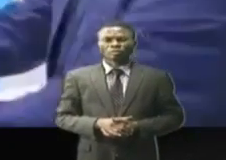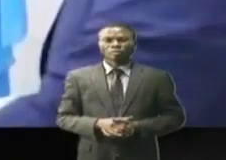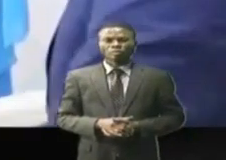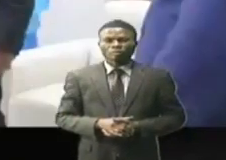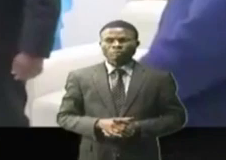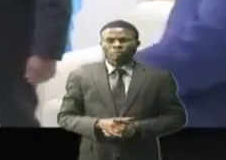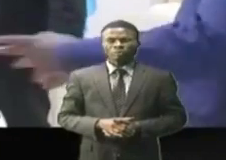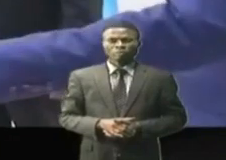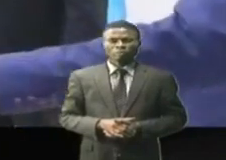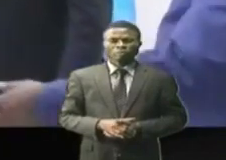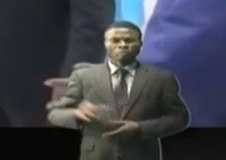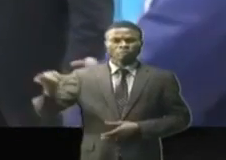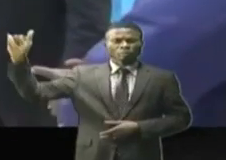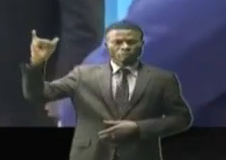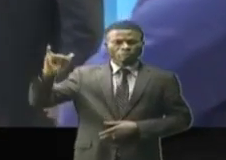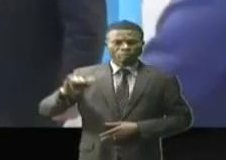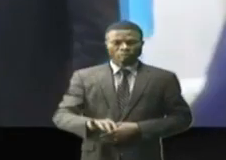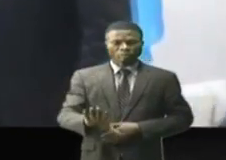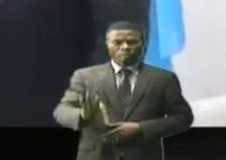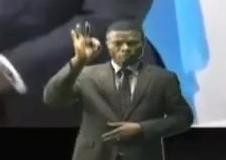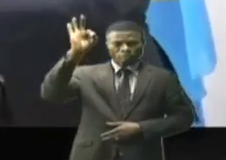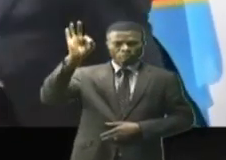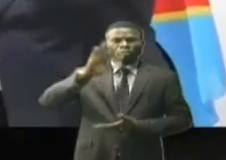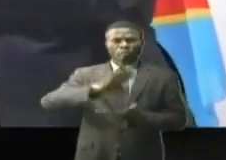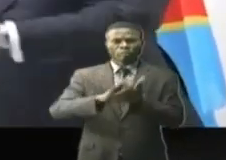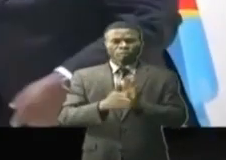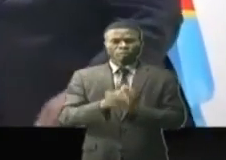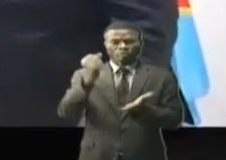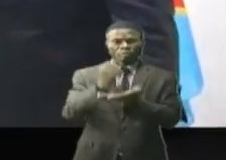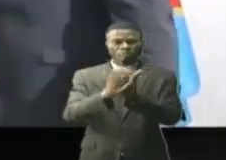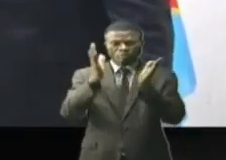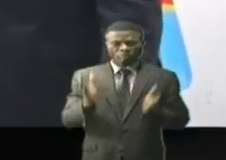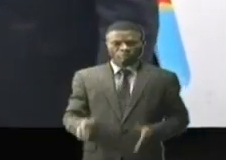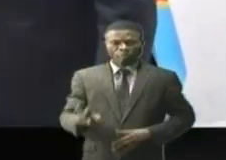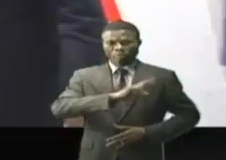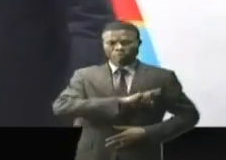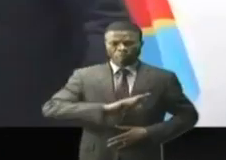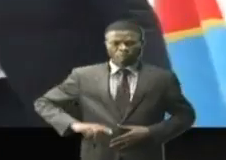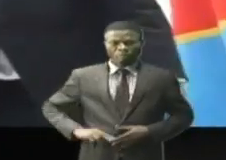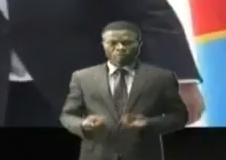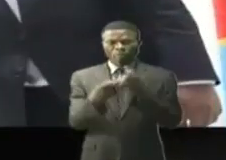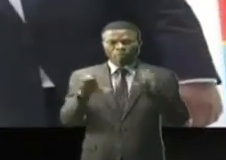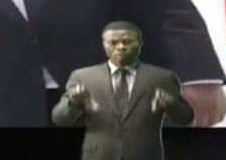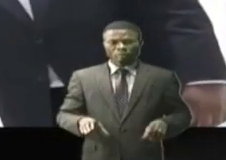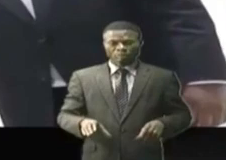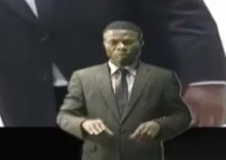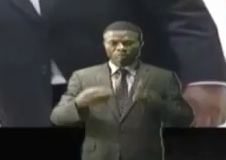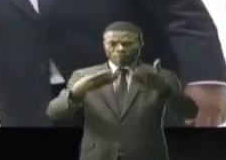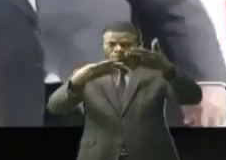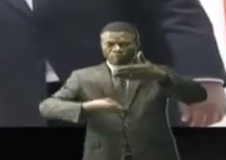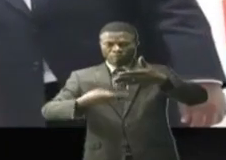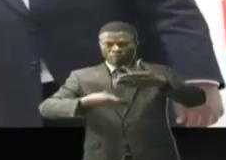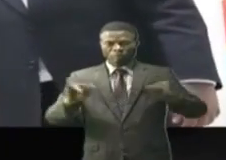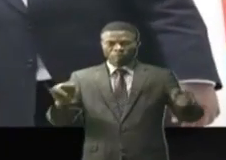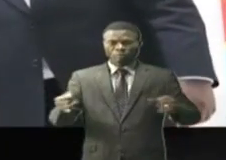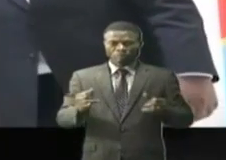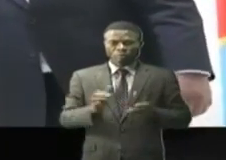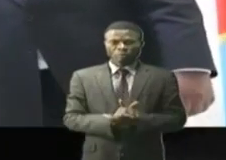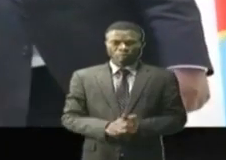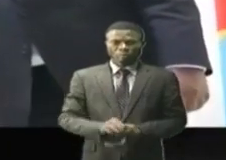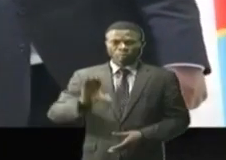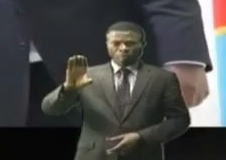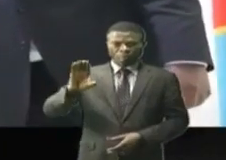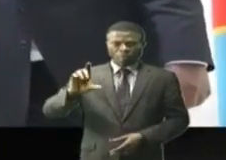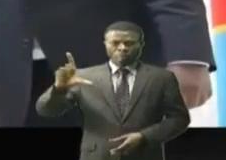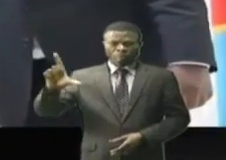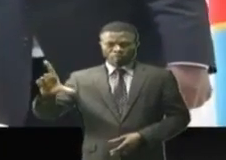Désigné après tirage au sort comme ambassadeur de la République démocratique du Congo au 9e Jeu de la Francophonie, Claude Makelele et Didier Mbenga,